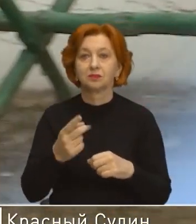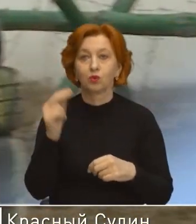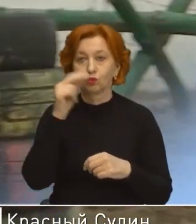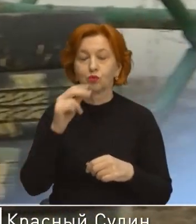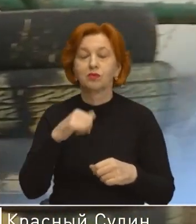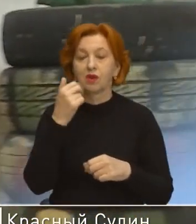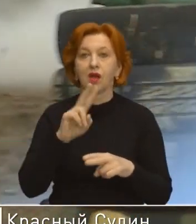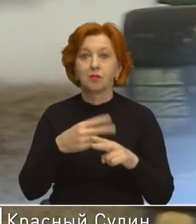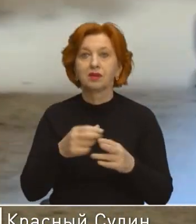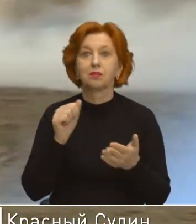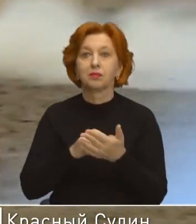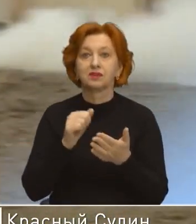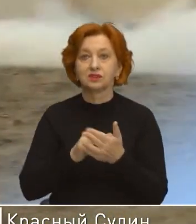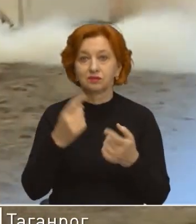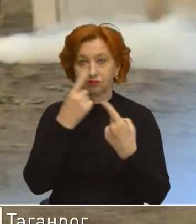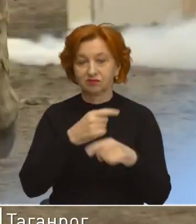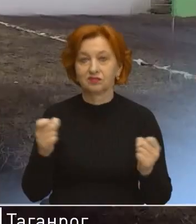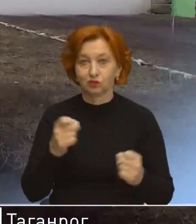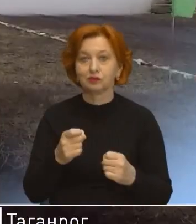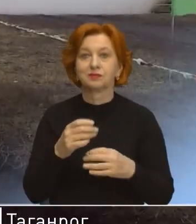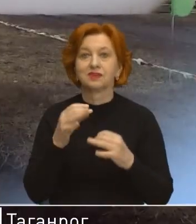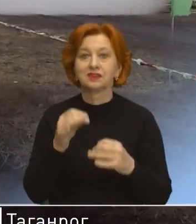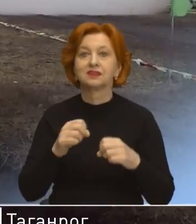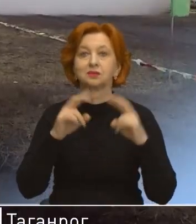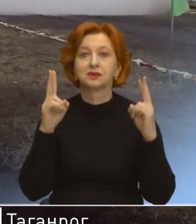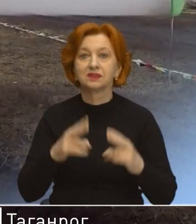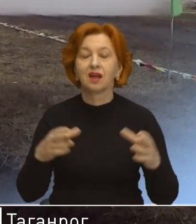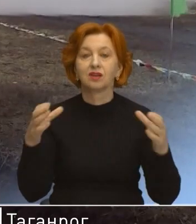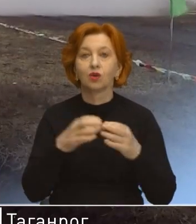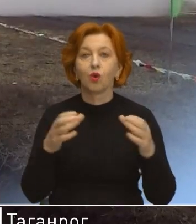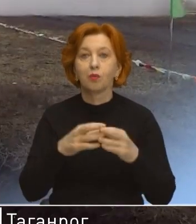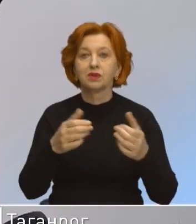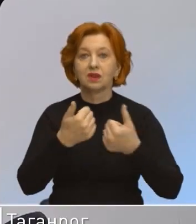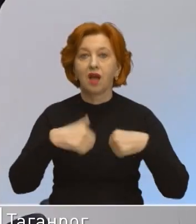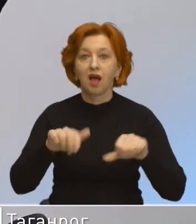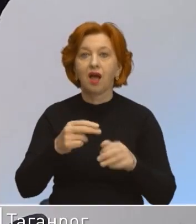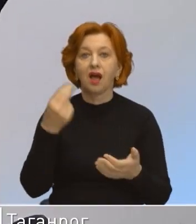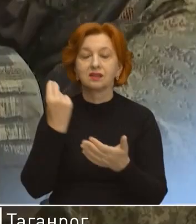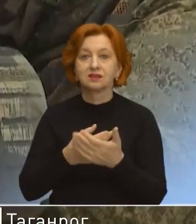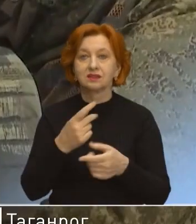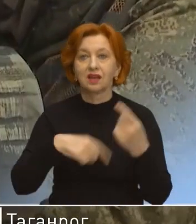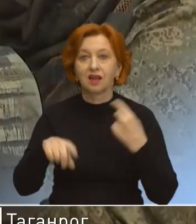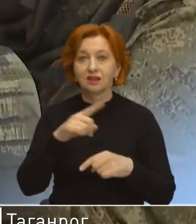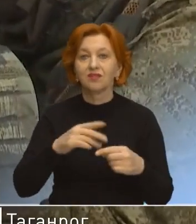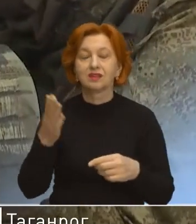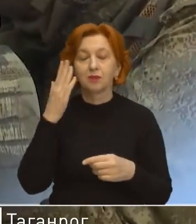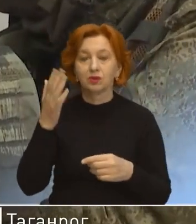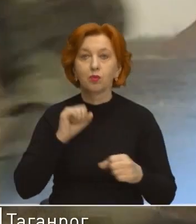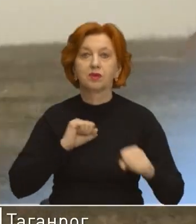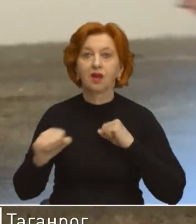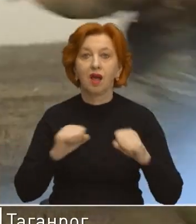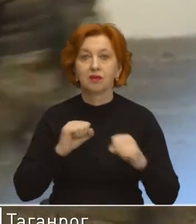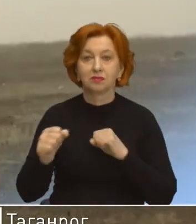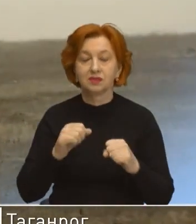этом сообщает пресс-служба Южного военного округа. Специальные комплексные комиссии оценивают боеготовность войск и способность командиров